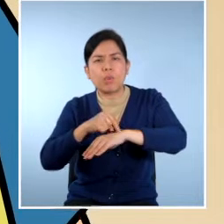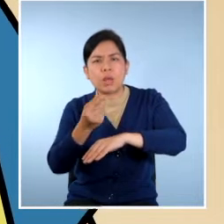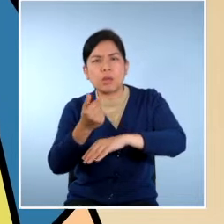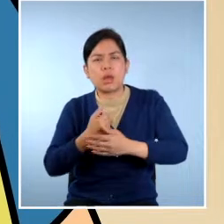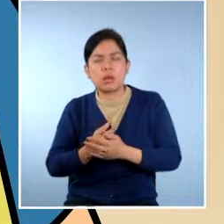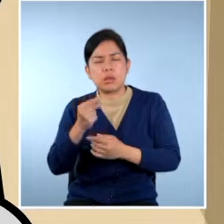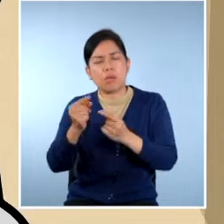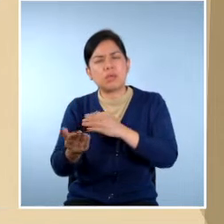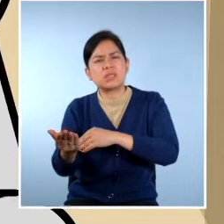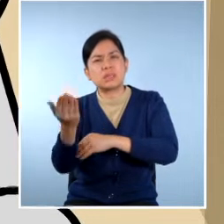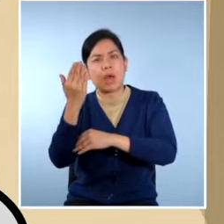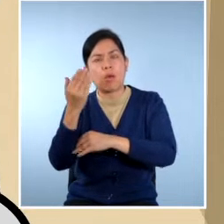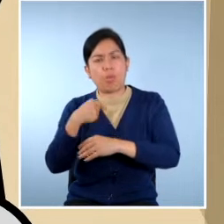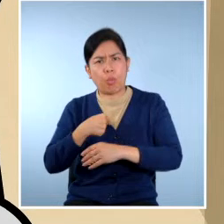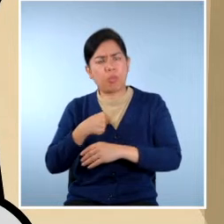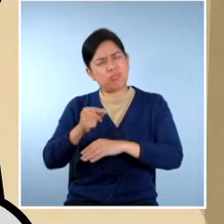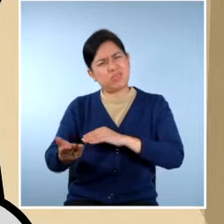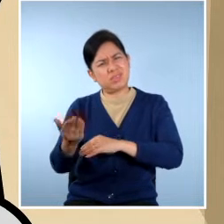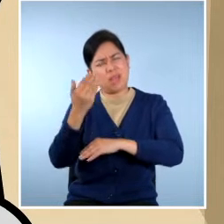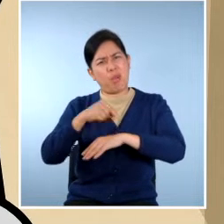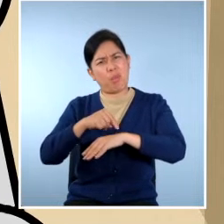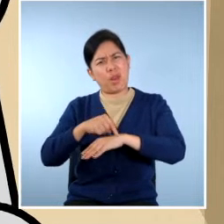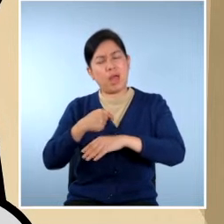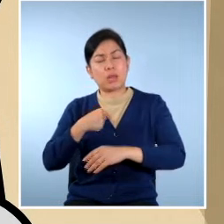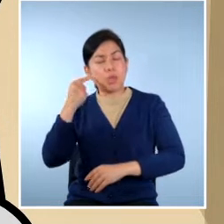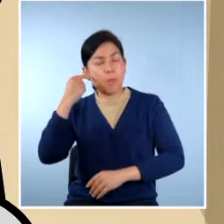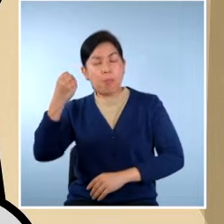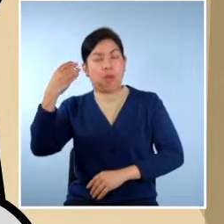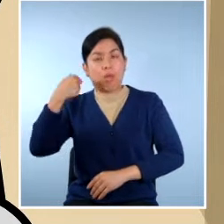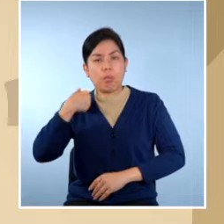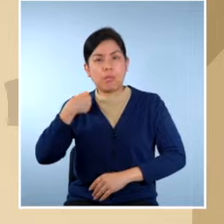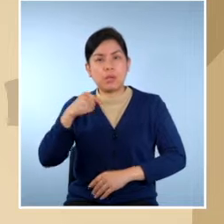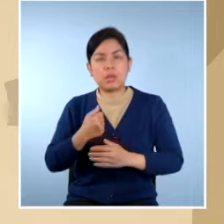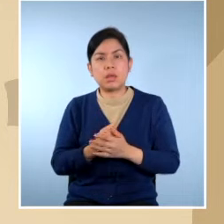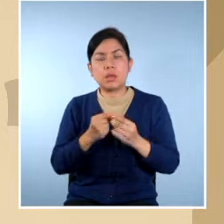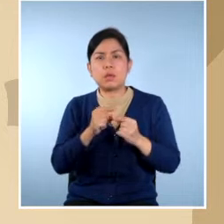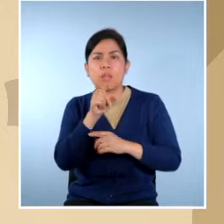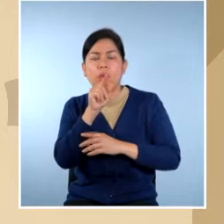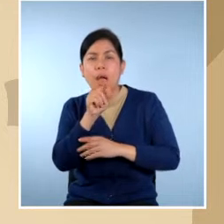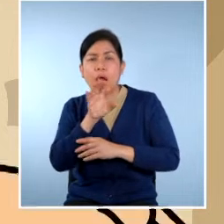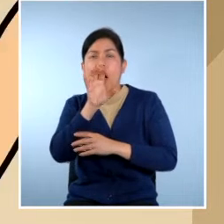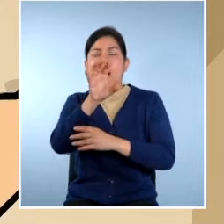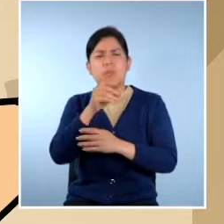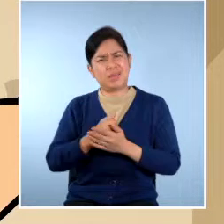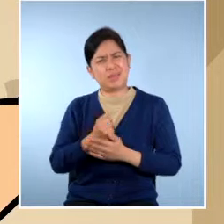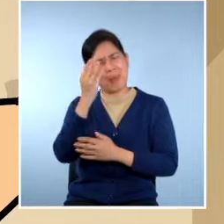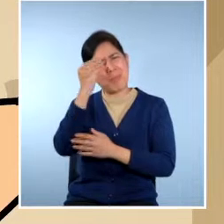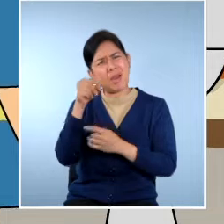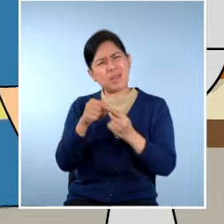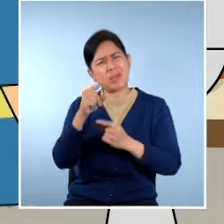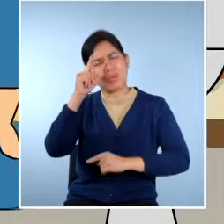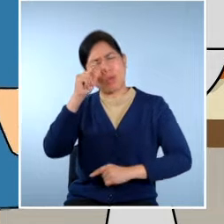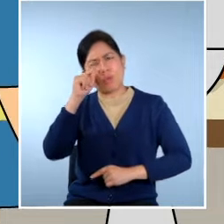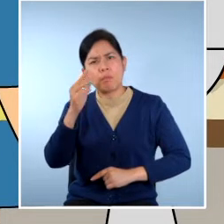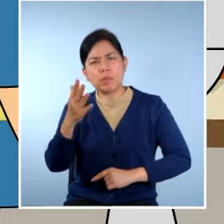เกืบเช้านะครับหรือเช้าแลวก็ไม่รู้ครับได้ยิเสียงไกะแล้วนะครับทำอะไรก inflammatory กัึไมได้นอนกันะ